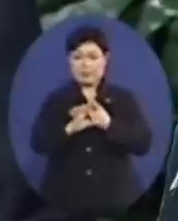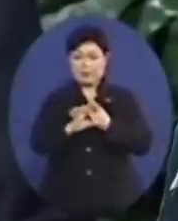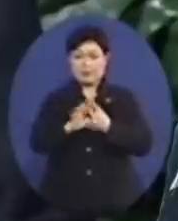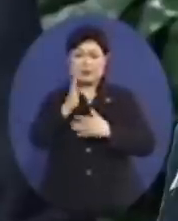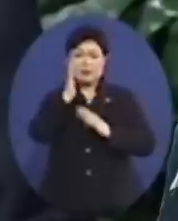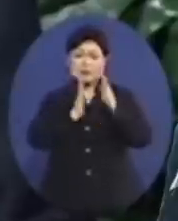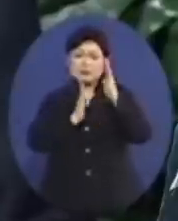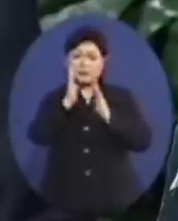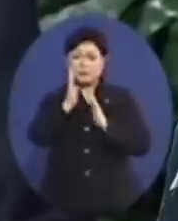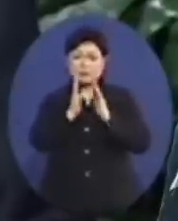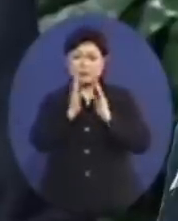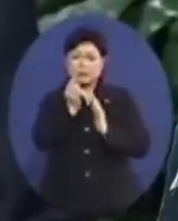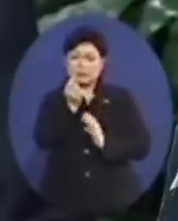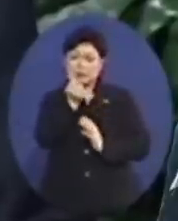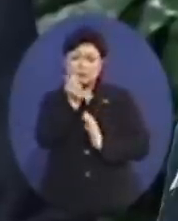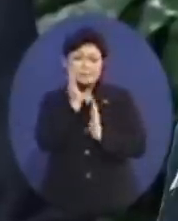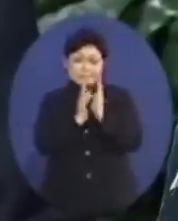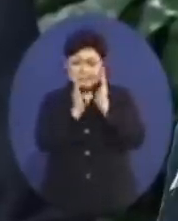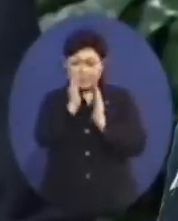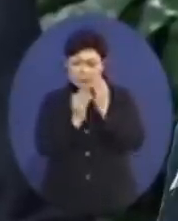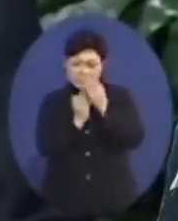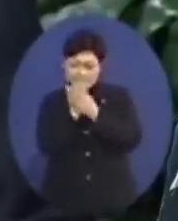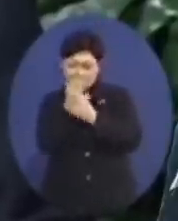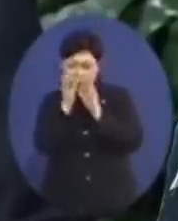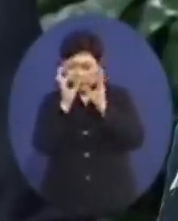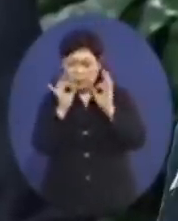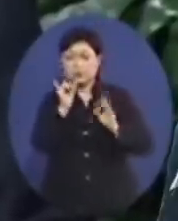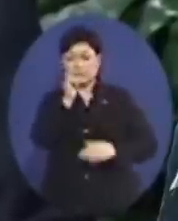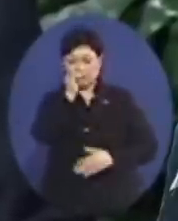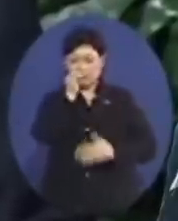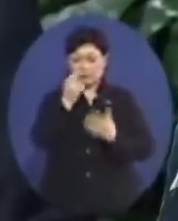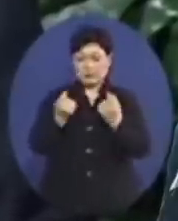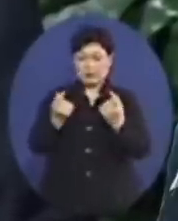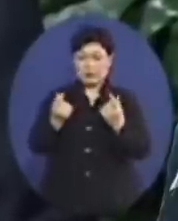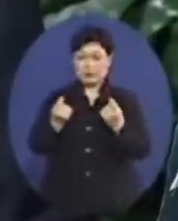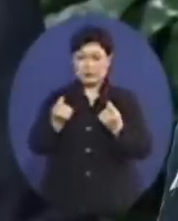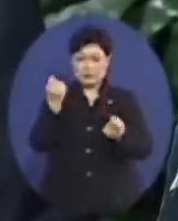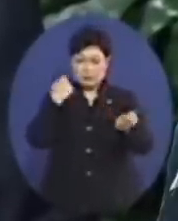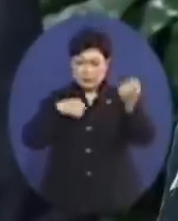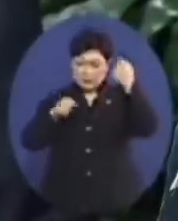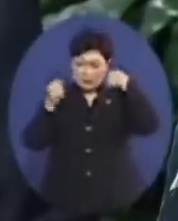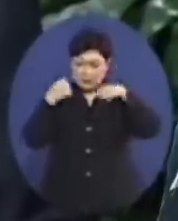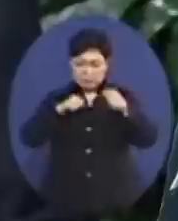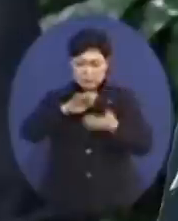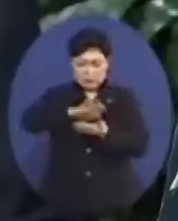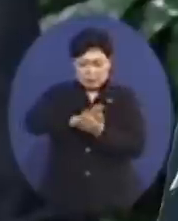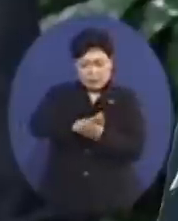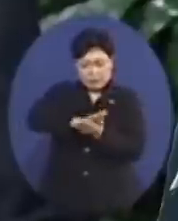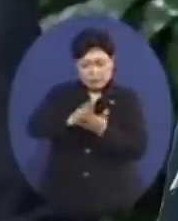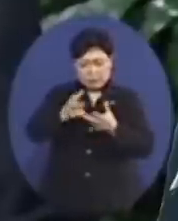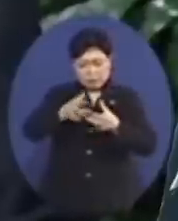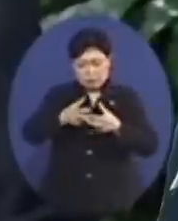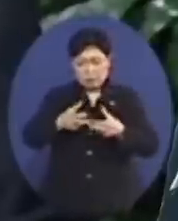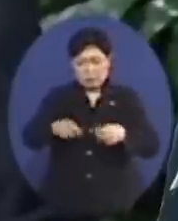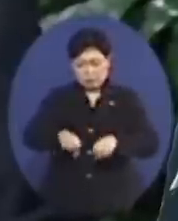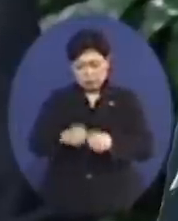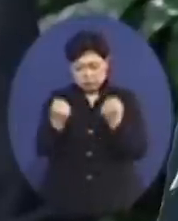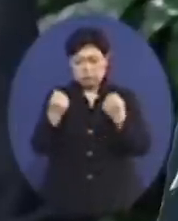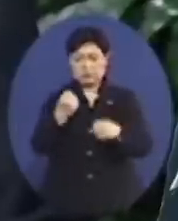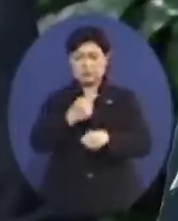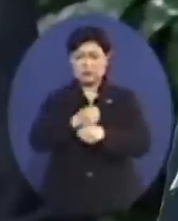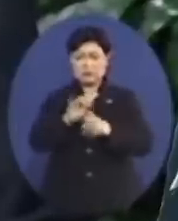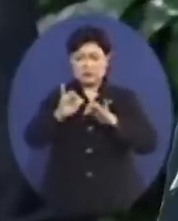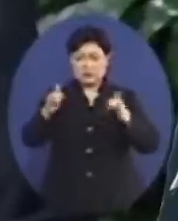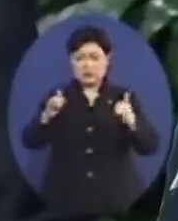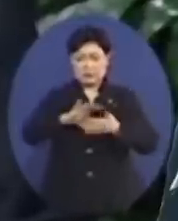식물의 순이라는 것을 볼 수 있습니다. 그것은 짐승이 밟아도 부러지고 사람이 밟아도